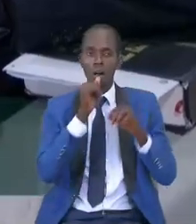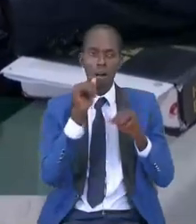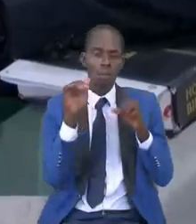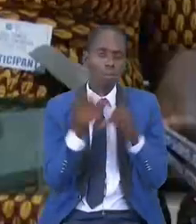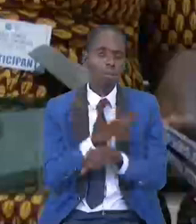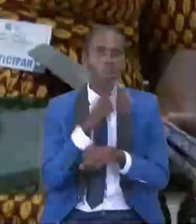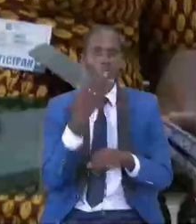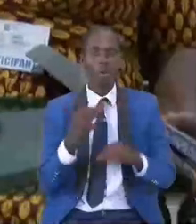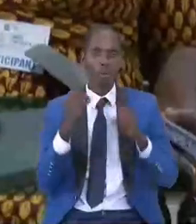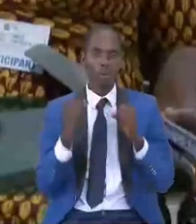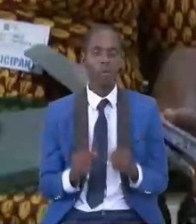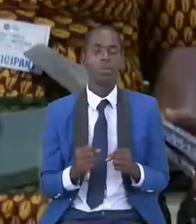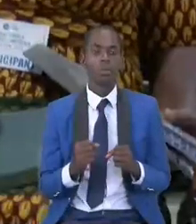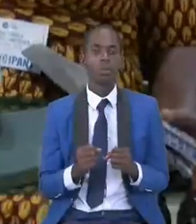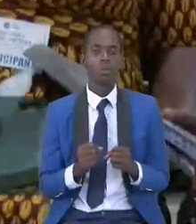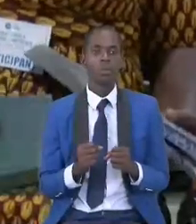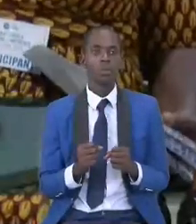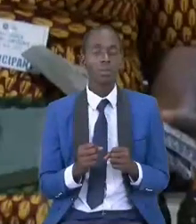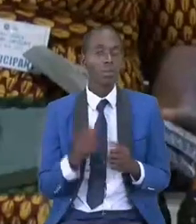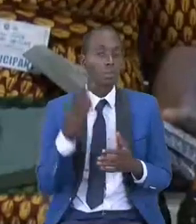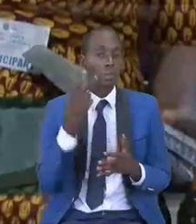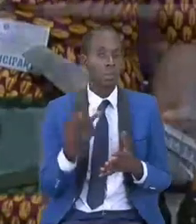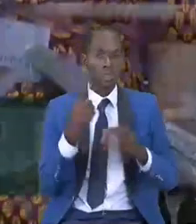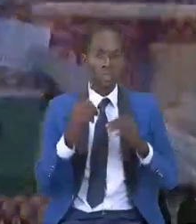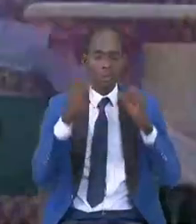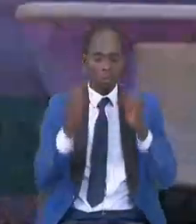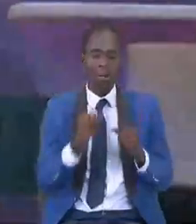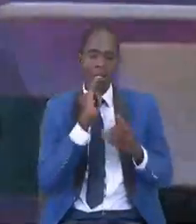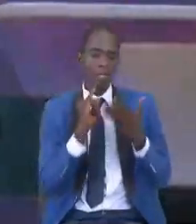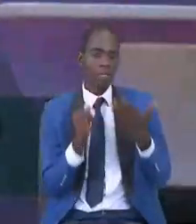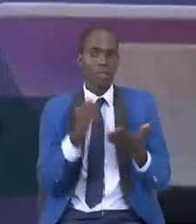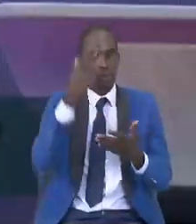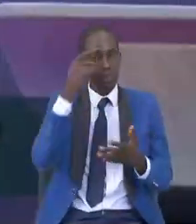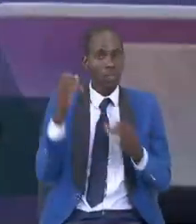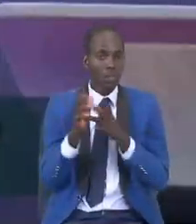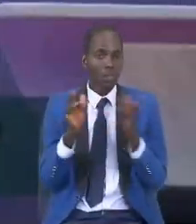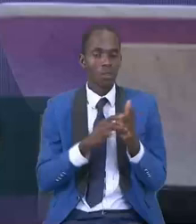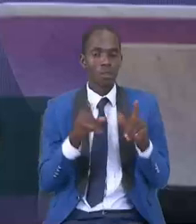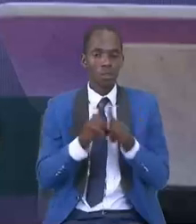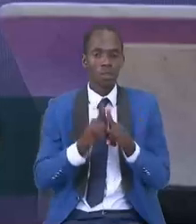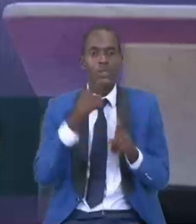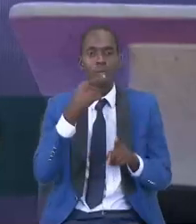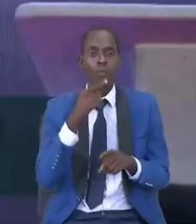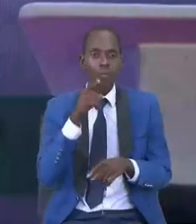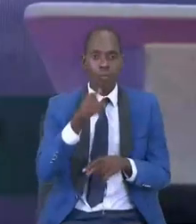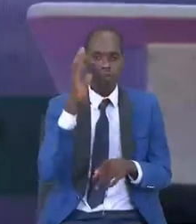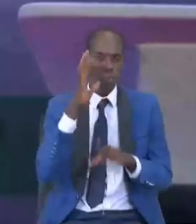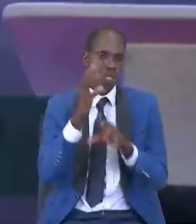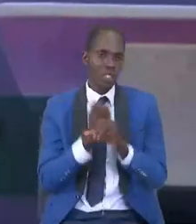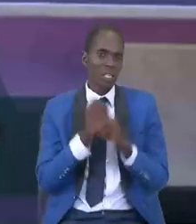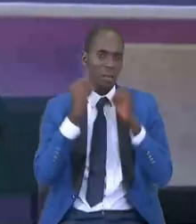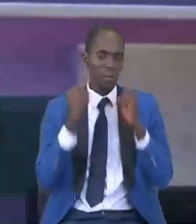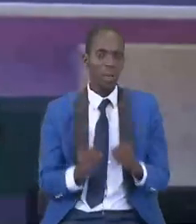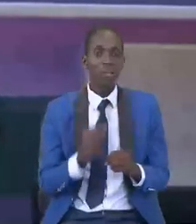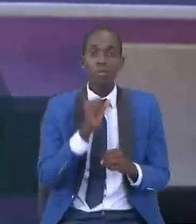Michée 3, 8, il dit, mais moi je suis rempli de force. C'est toujours disponible. Jésus a dit, vous